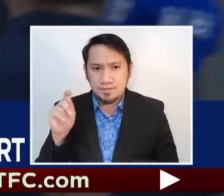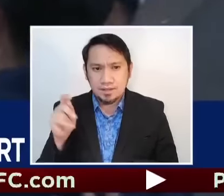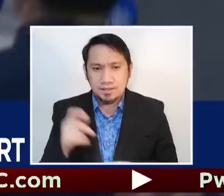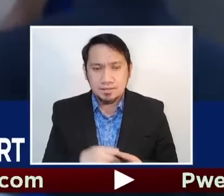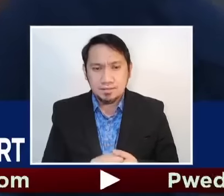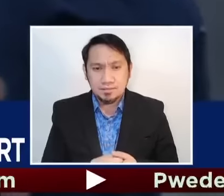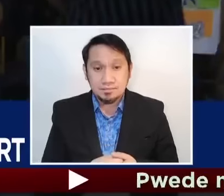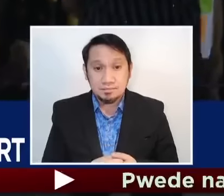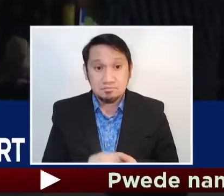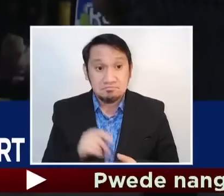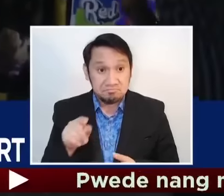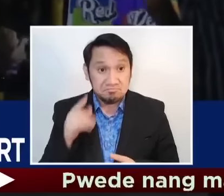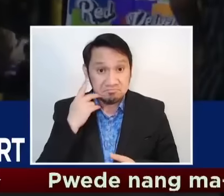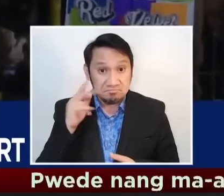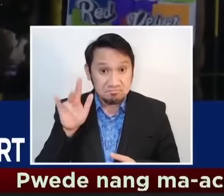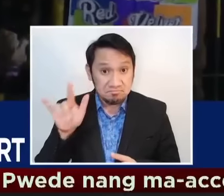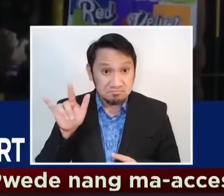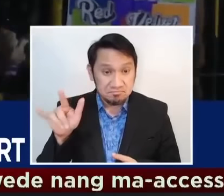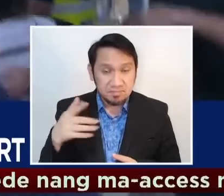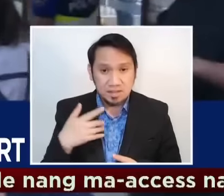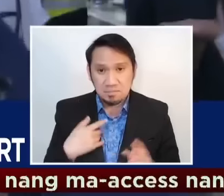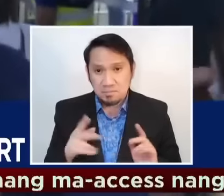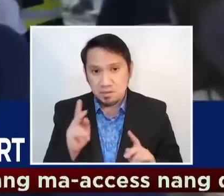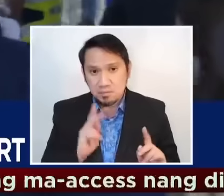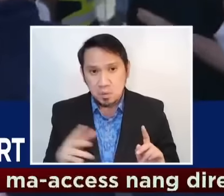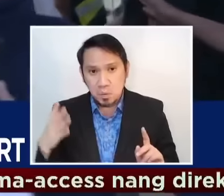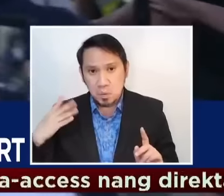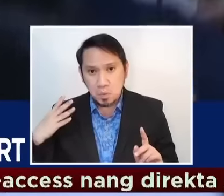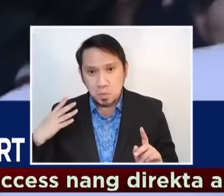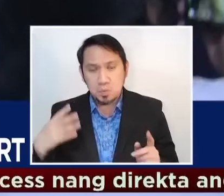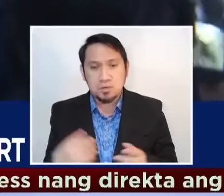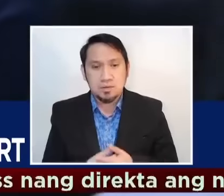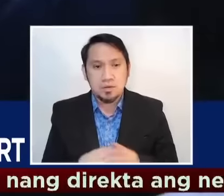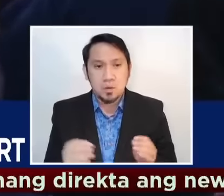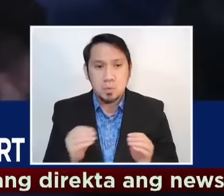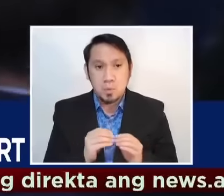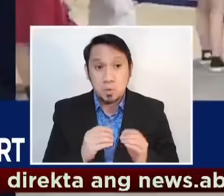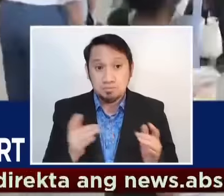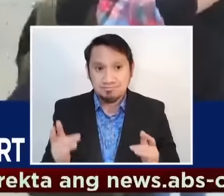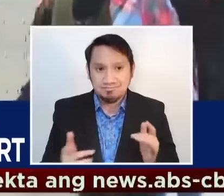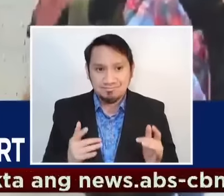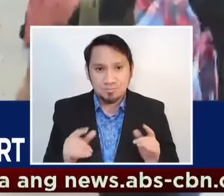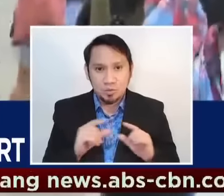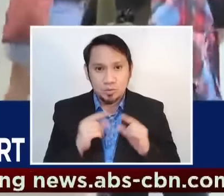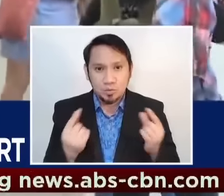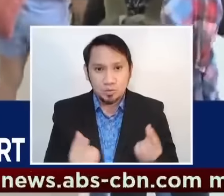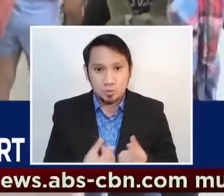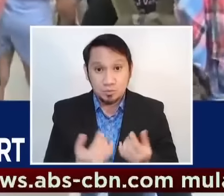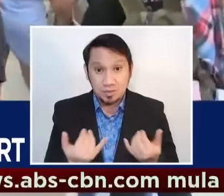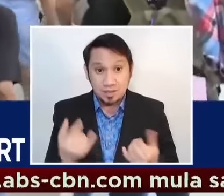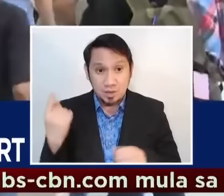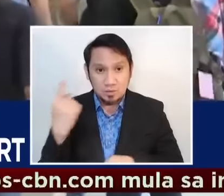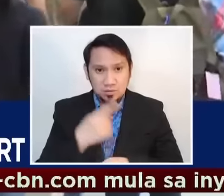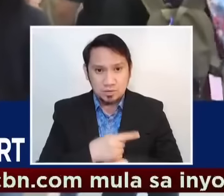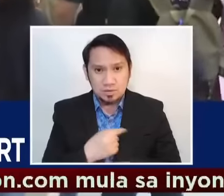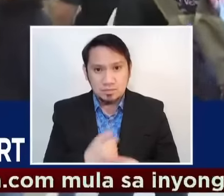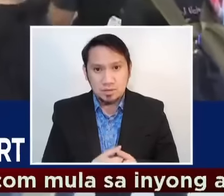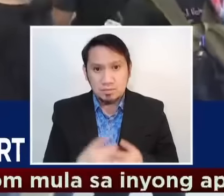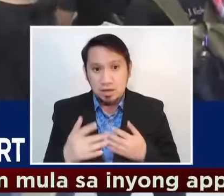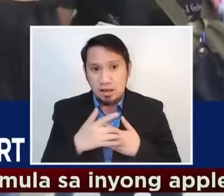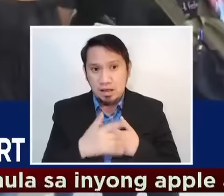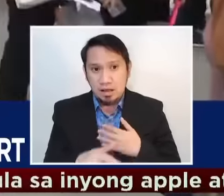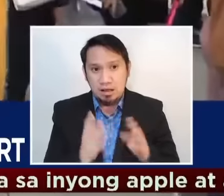Sa airport pa lang, may ilang fans nang nag-abang, kaya mas lalong na-excite ang grupo. Ngayong araw, maagang pumila sa